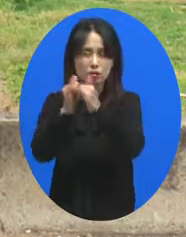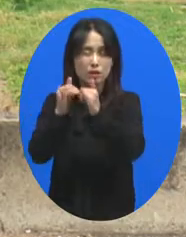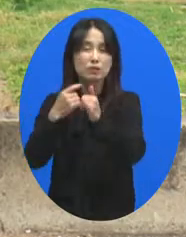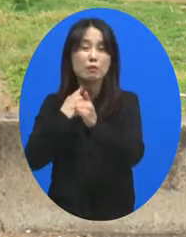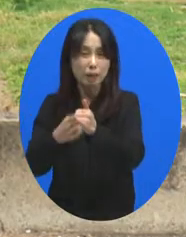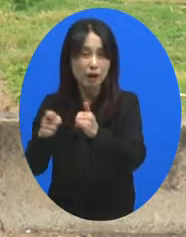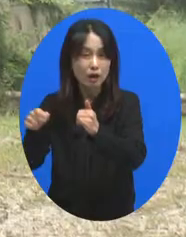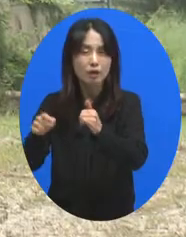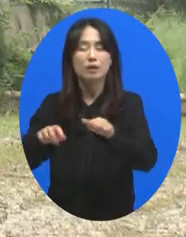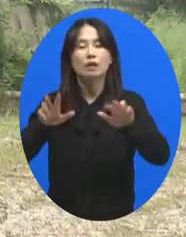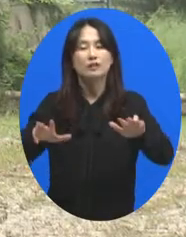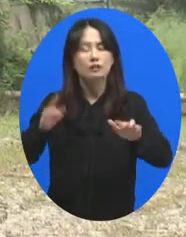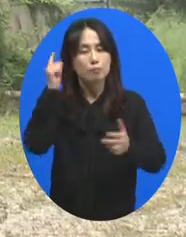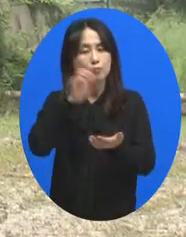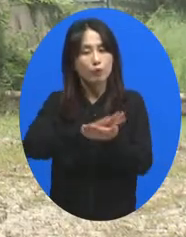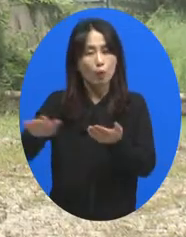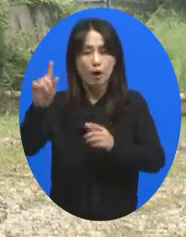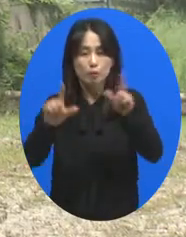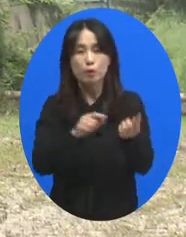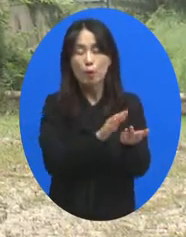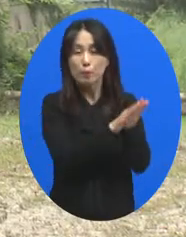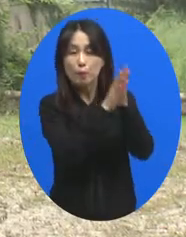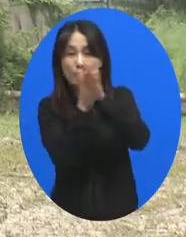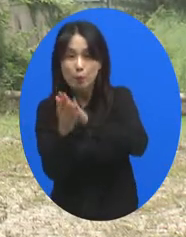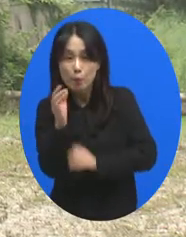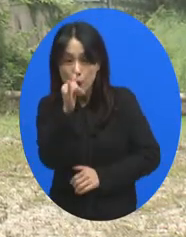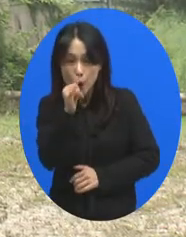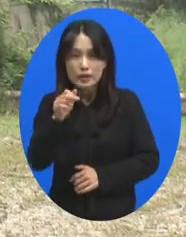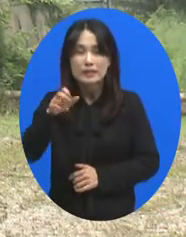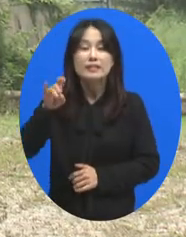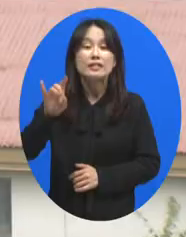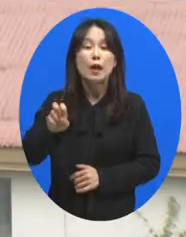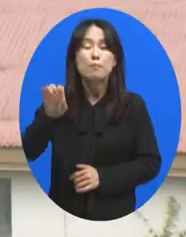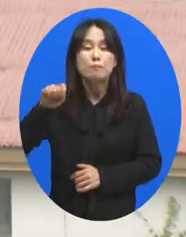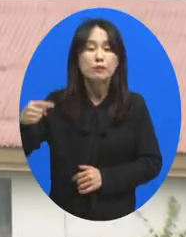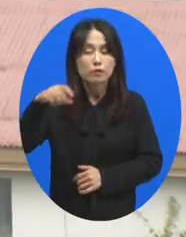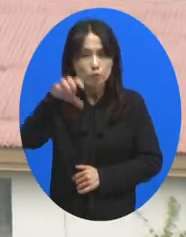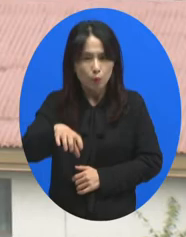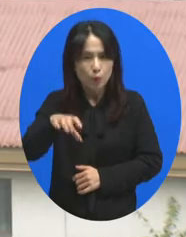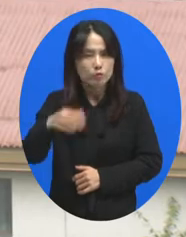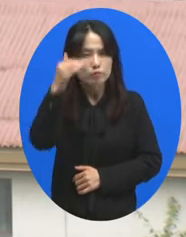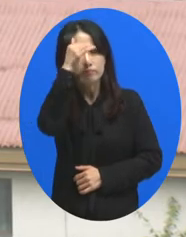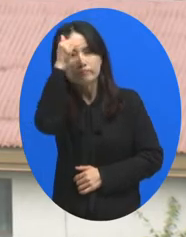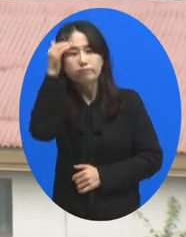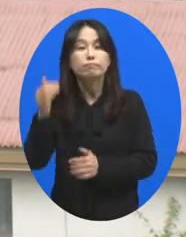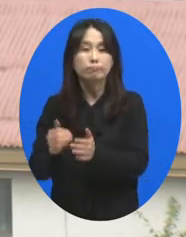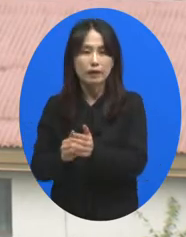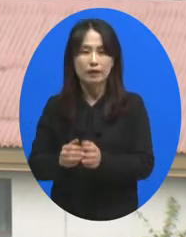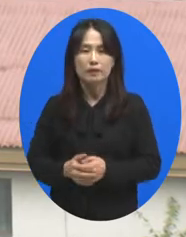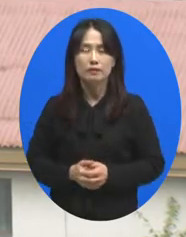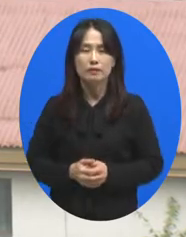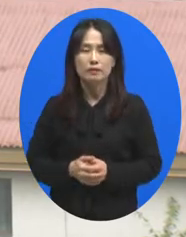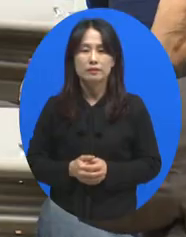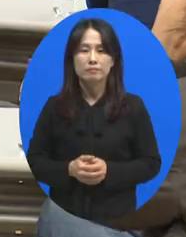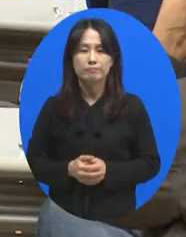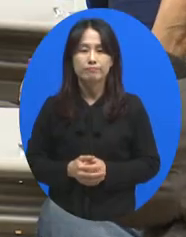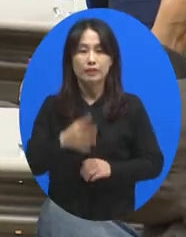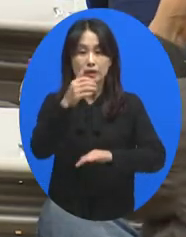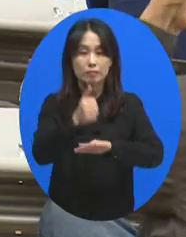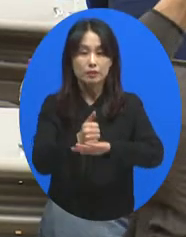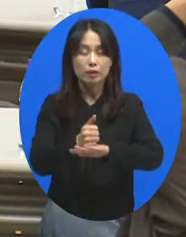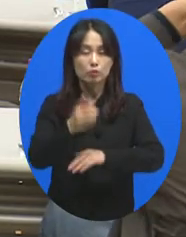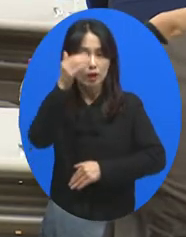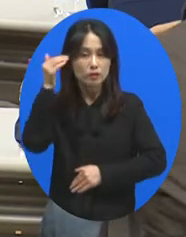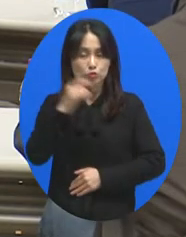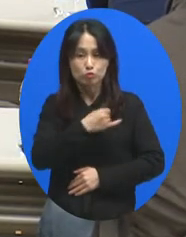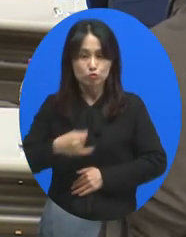전쟁의 흔적이었지만 현재 평화의 상징으로 변화하고 있는 캠프 그리브스 현장을 둘러보는 시간을 가졌습니다.